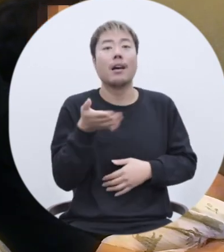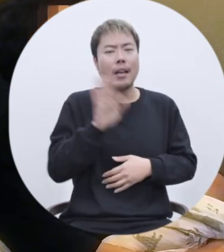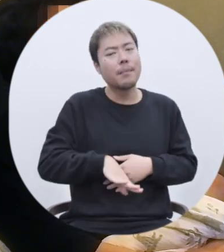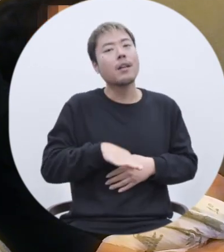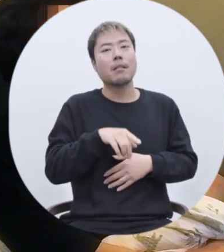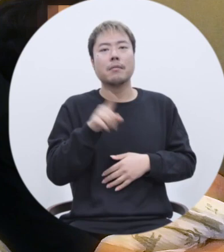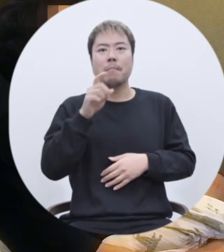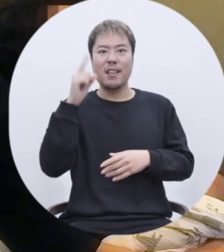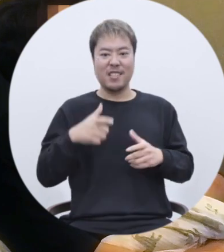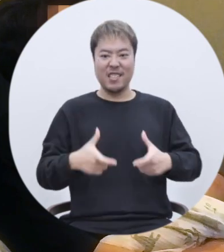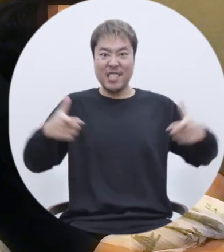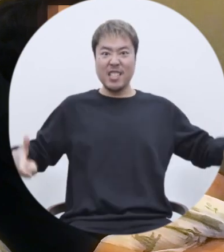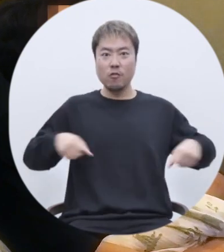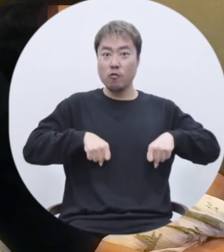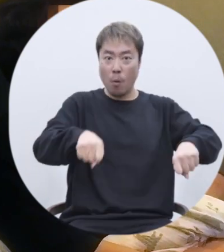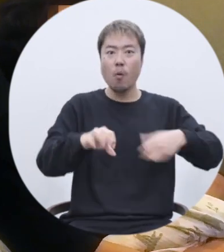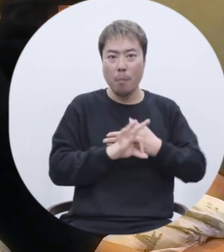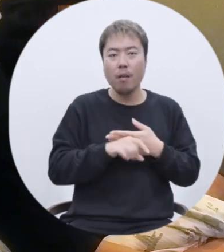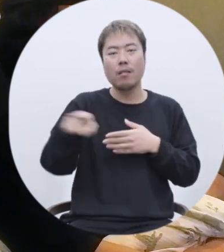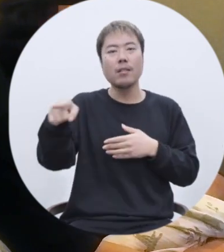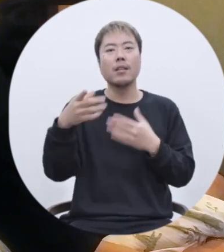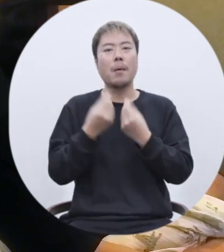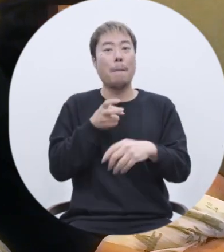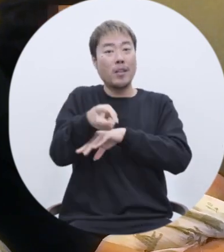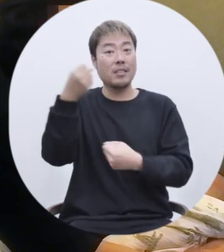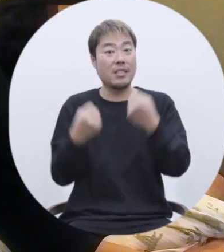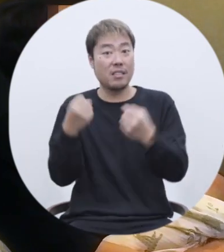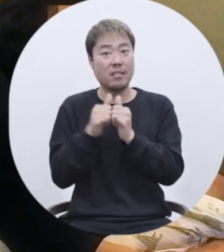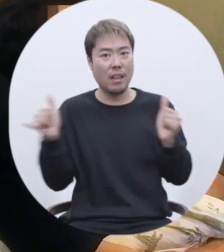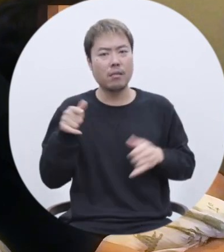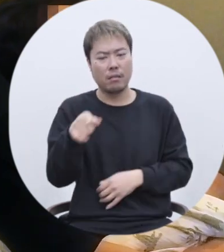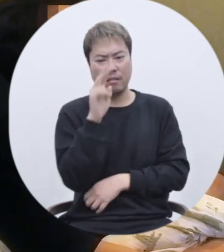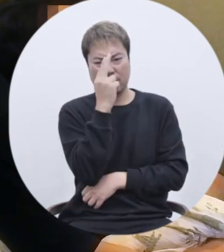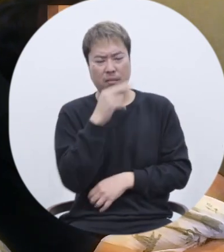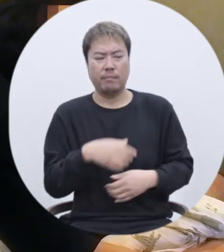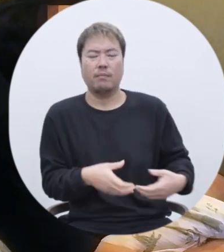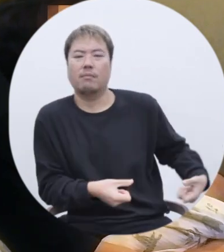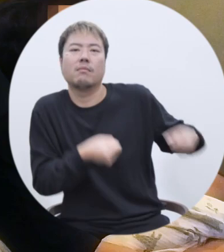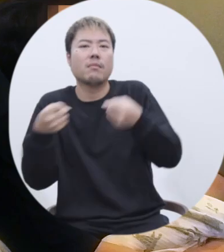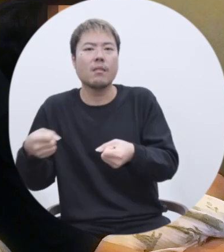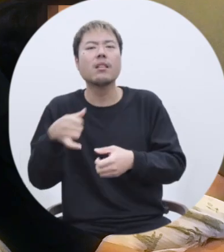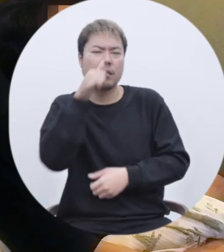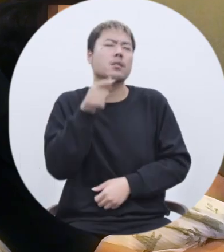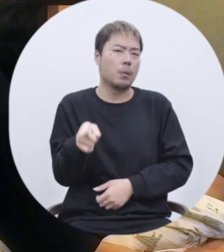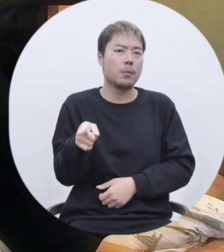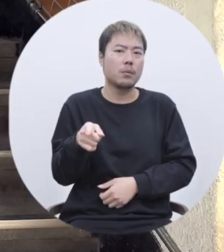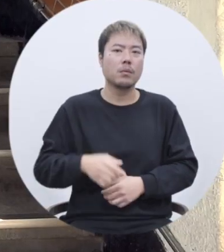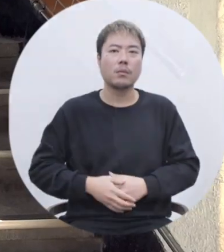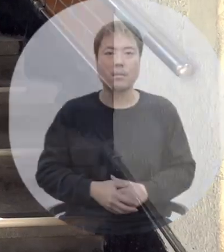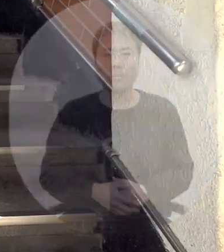뭐 큰 디럭스용이나 이런 거는 기사님들도 되게 부담스러워 하시더라고요.